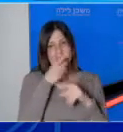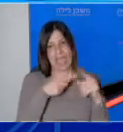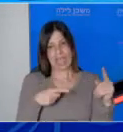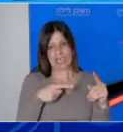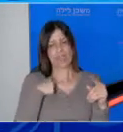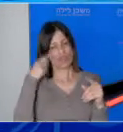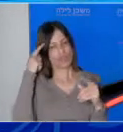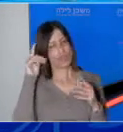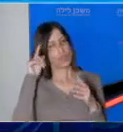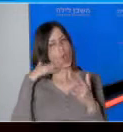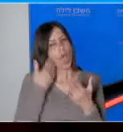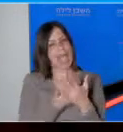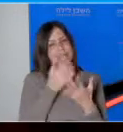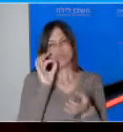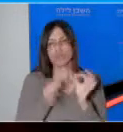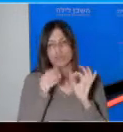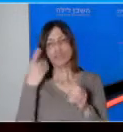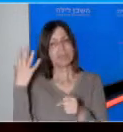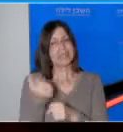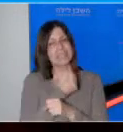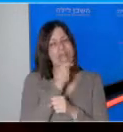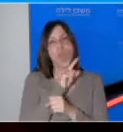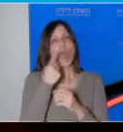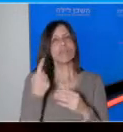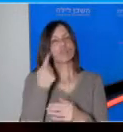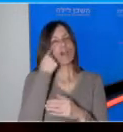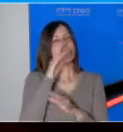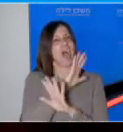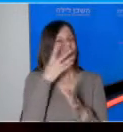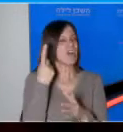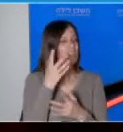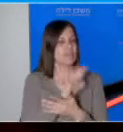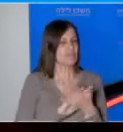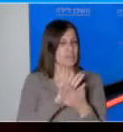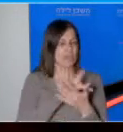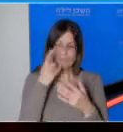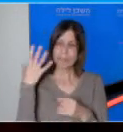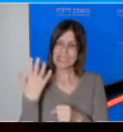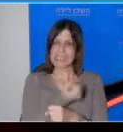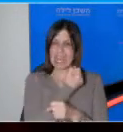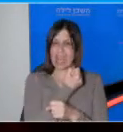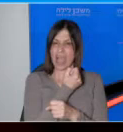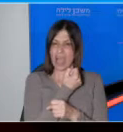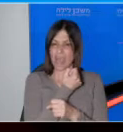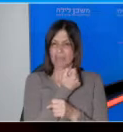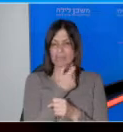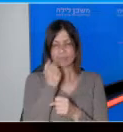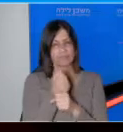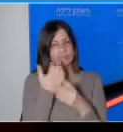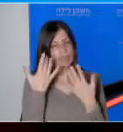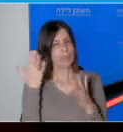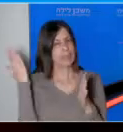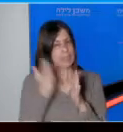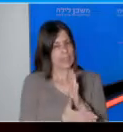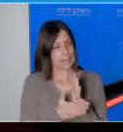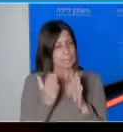שיועץ משפטי שמצליח לא למצוא חן בעיני אף אחד כמעט, ומצליח להעמיד כמה וכמה תיקים,